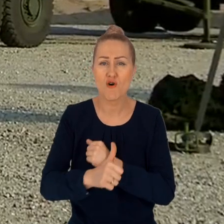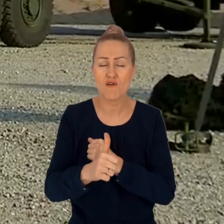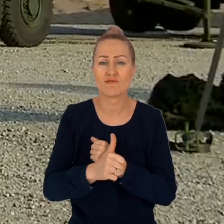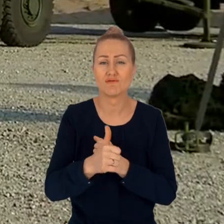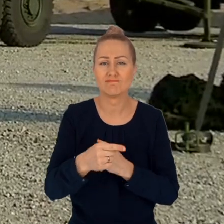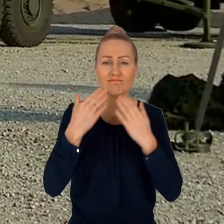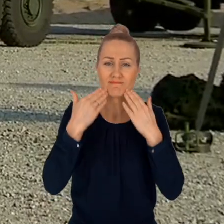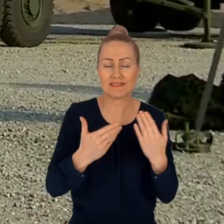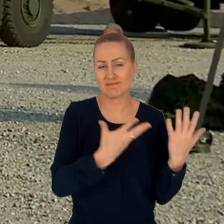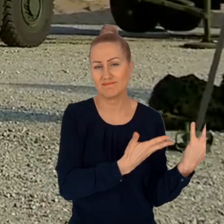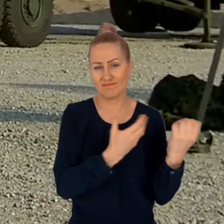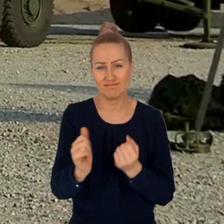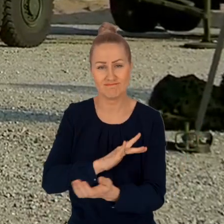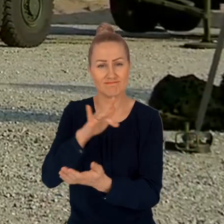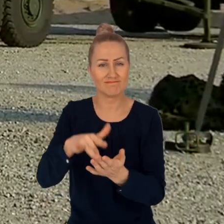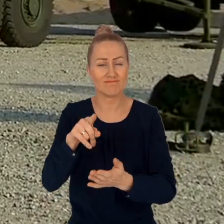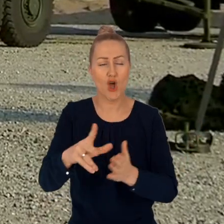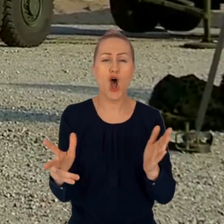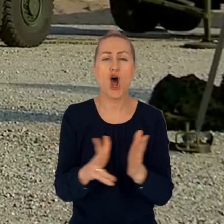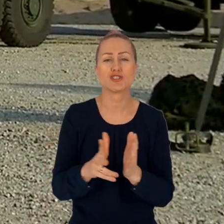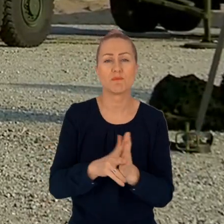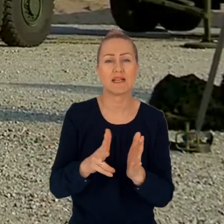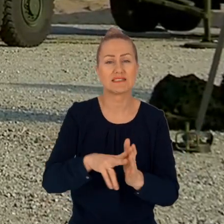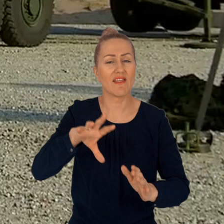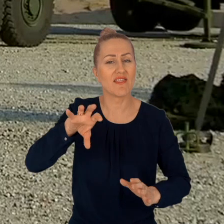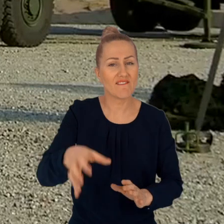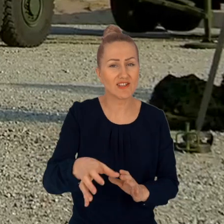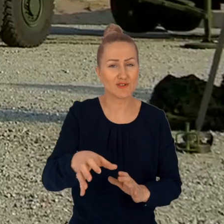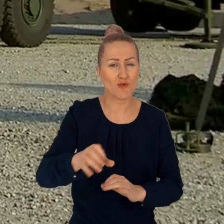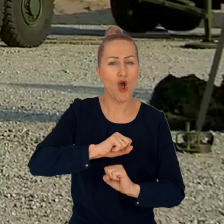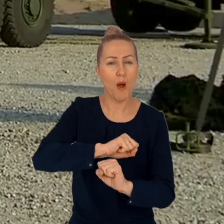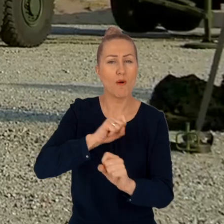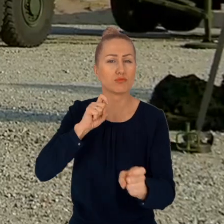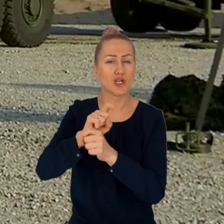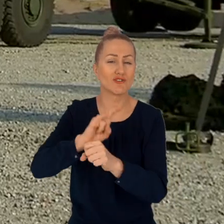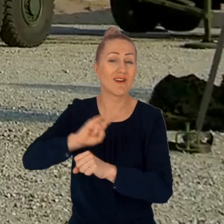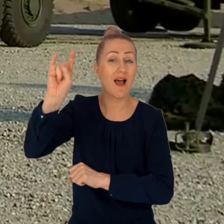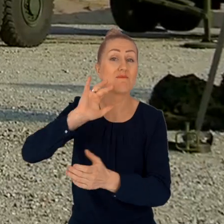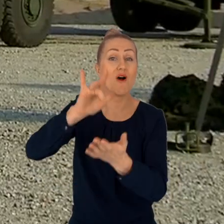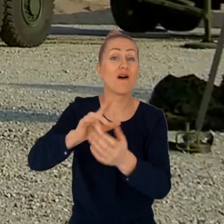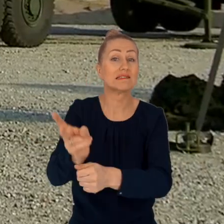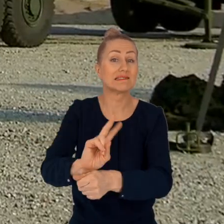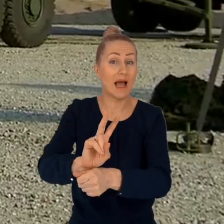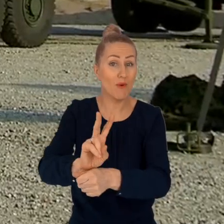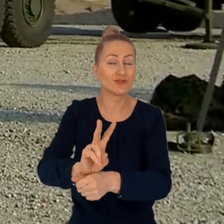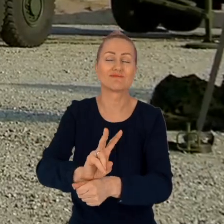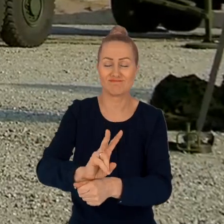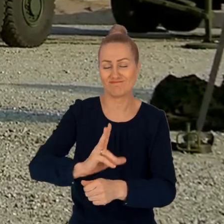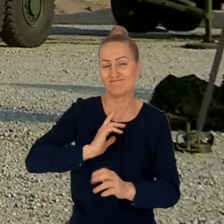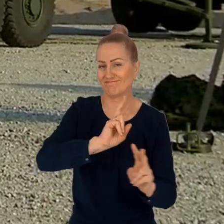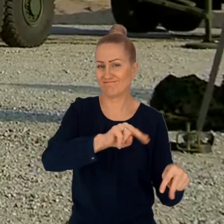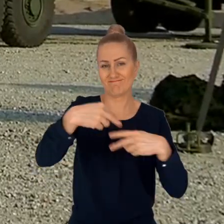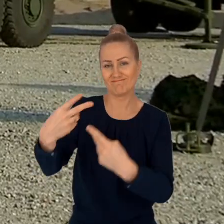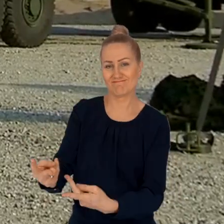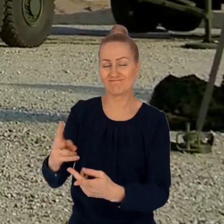18 Dywizjonu Obrony Przeciwlotniczej w Zamościu przekazany został